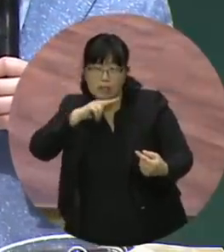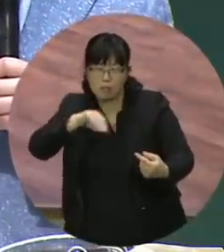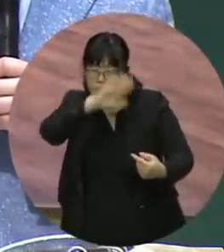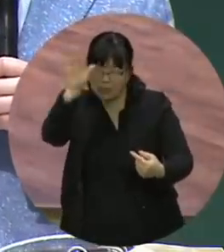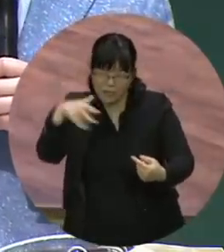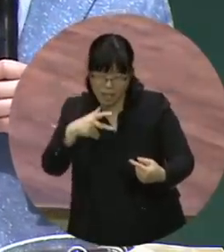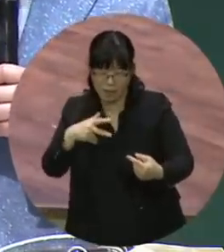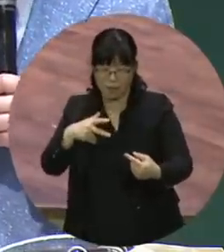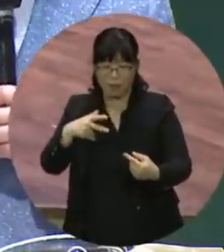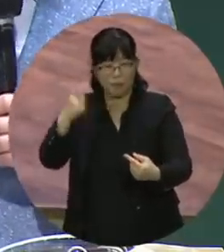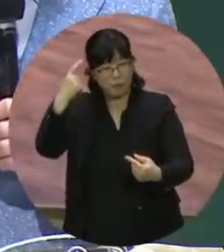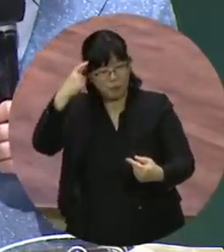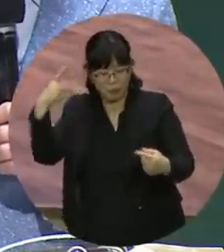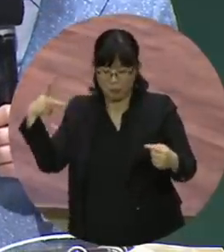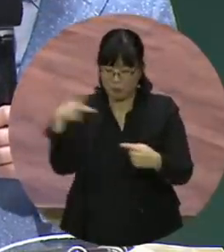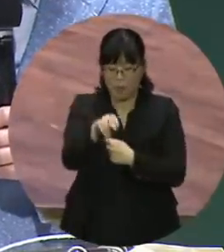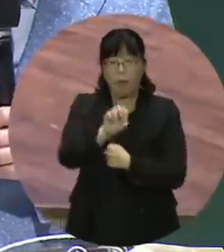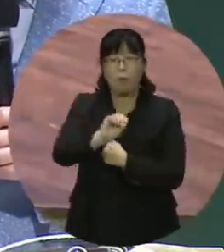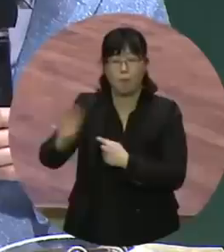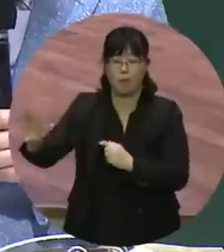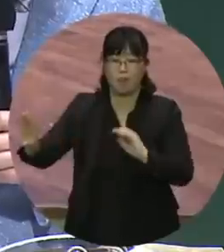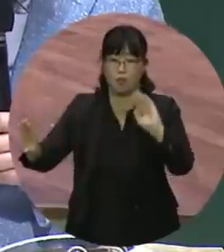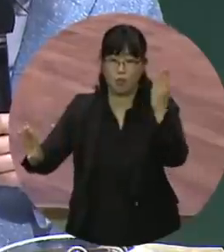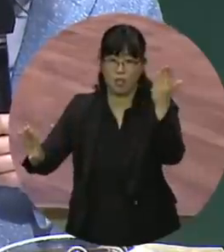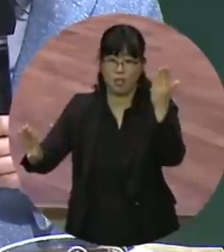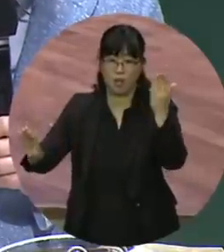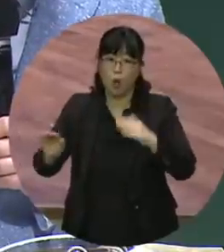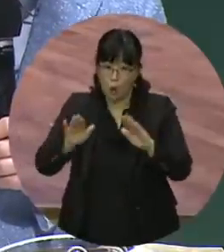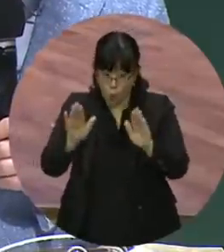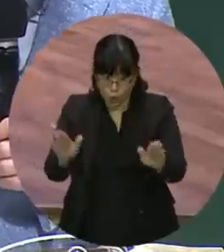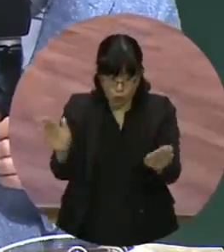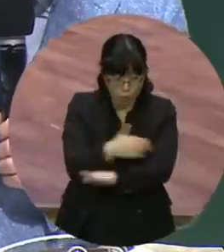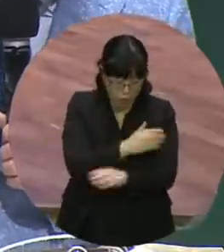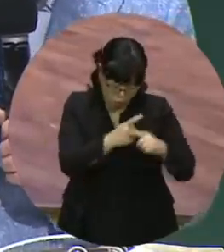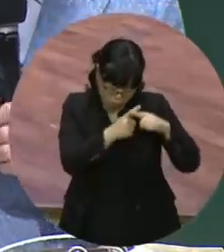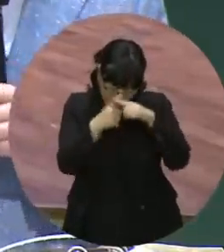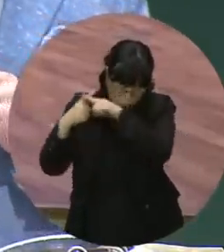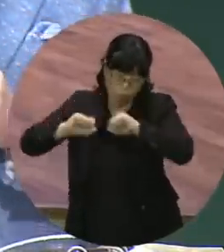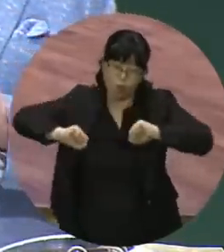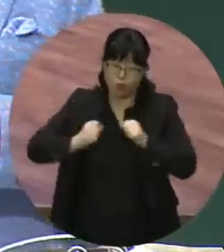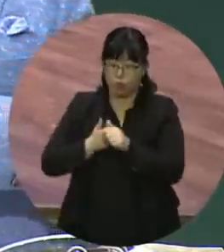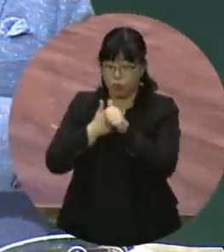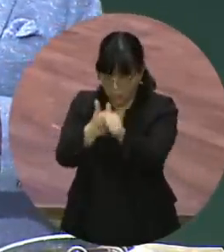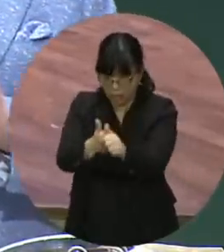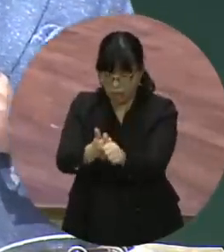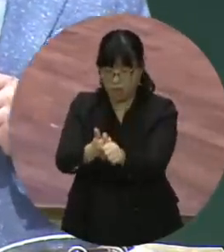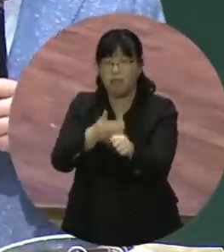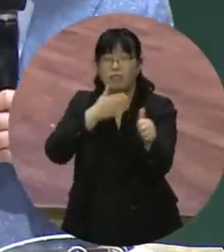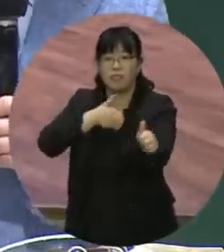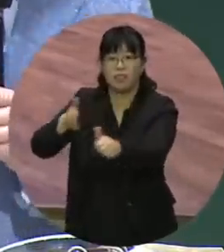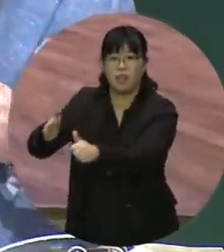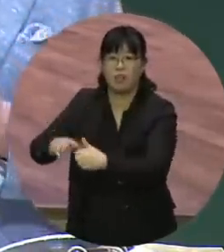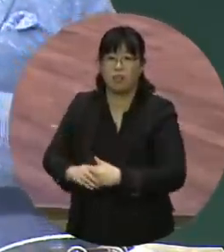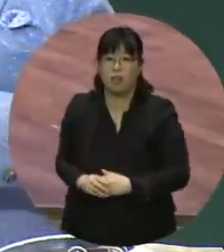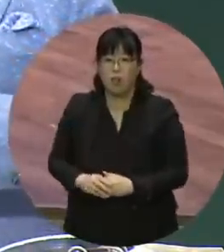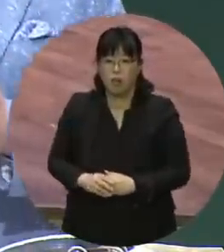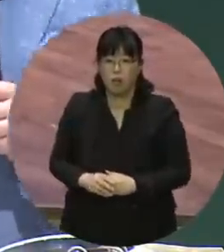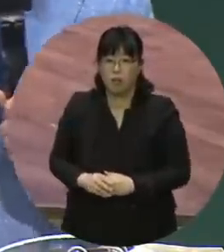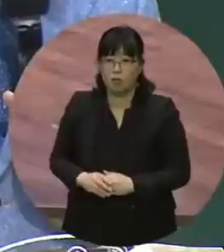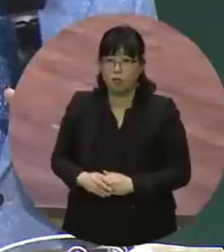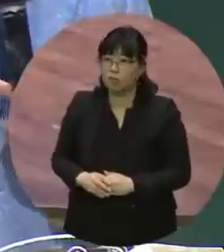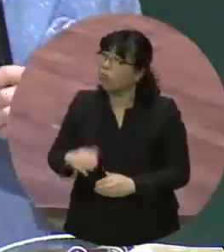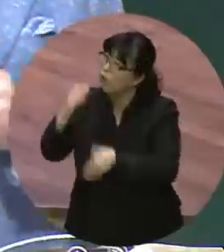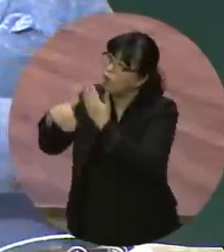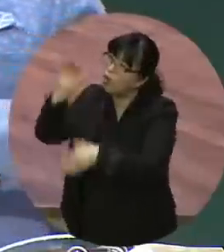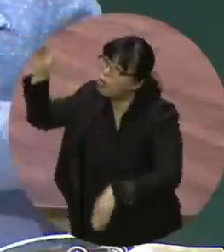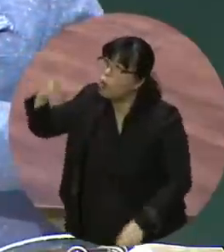여러분, 하나님 말씀에 오늘부터 순종하시기 바랍니다. 질문 대신에, 지금 하나 왜 그렇습니까? 나는 왜